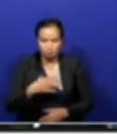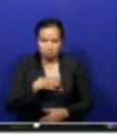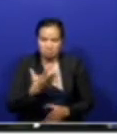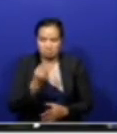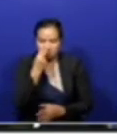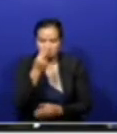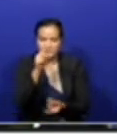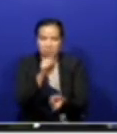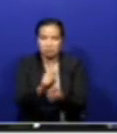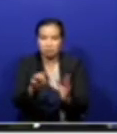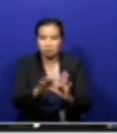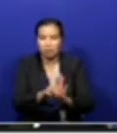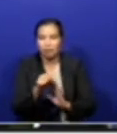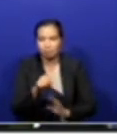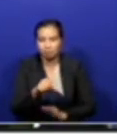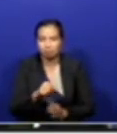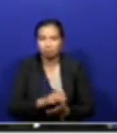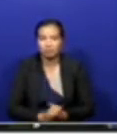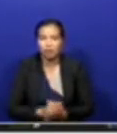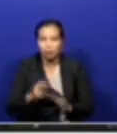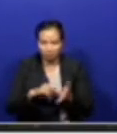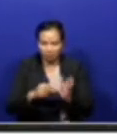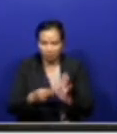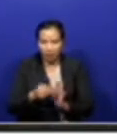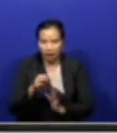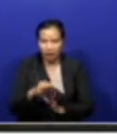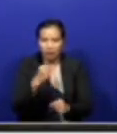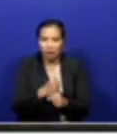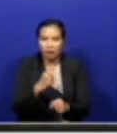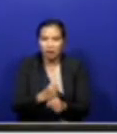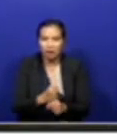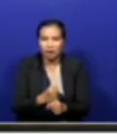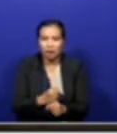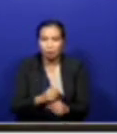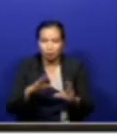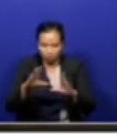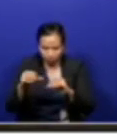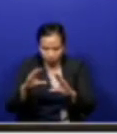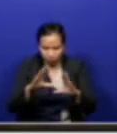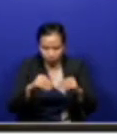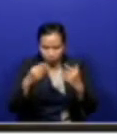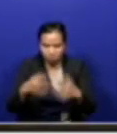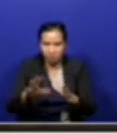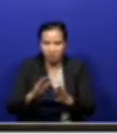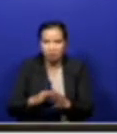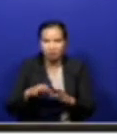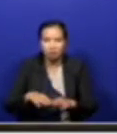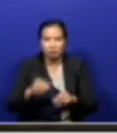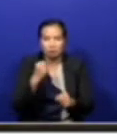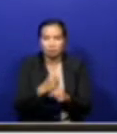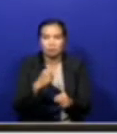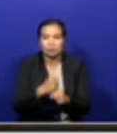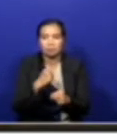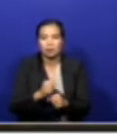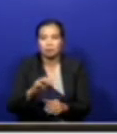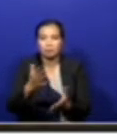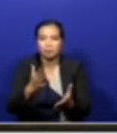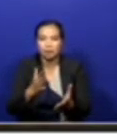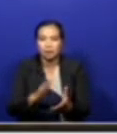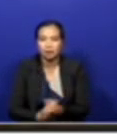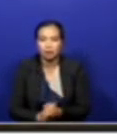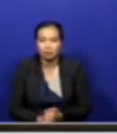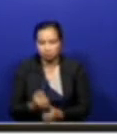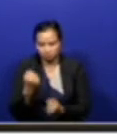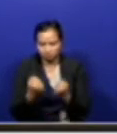ครับแล้วผลคนกรุงเทพมหานครบ้านผมเนี่ยอยู่หน้ารถไฟฟ้าสายสีชมพูหวานแหววฮะวันนี้คืนนี้ขับรถกลับบ้านกล